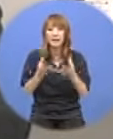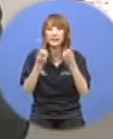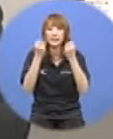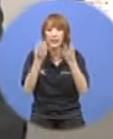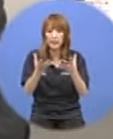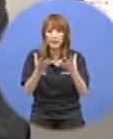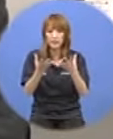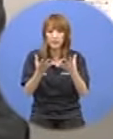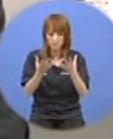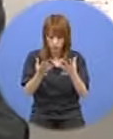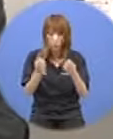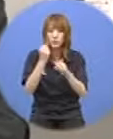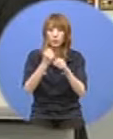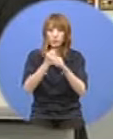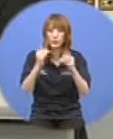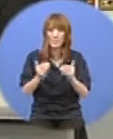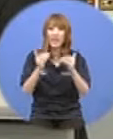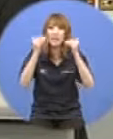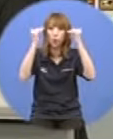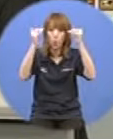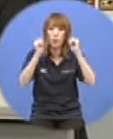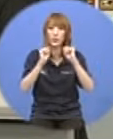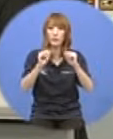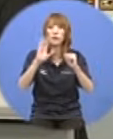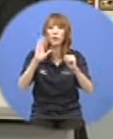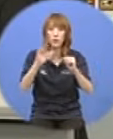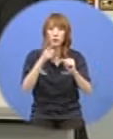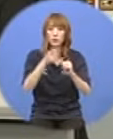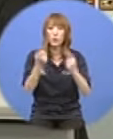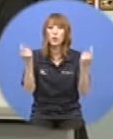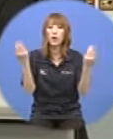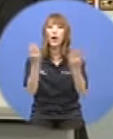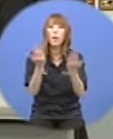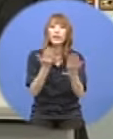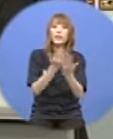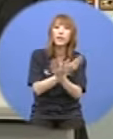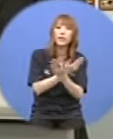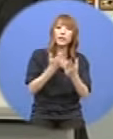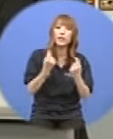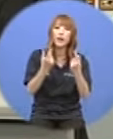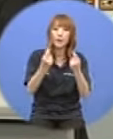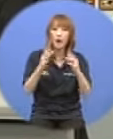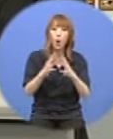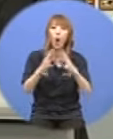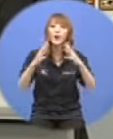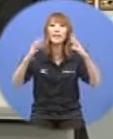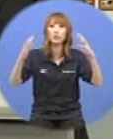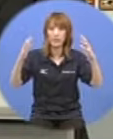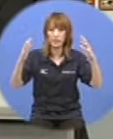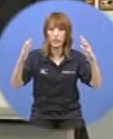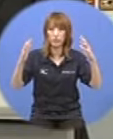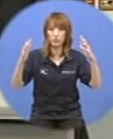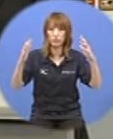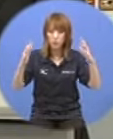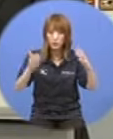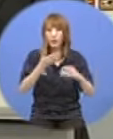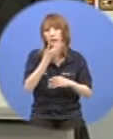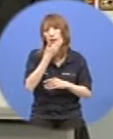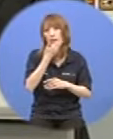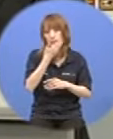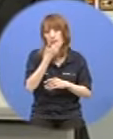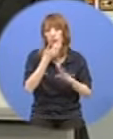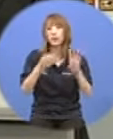ら成長しておられるわけですけど、そういう、こう変わっていきながら大きくなっていくっていうのが やっぱり大事なんでしょうね、うん、